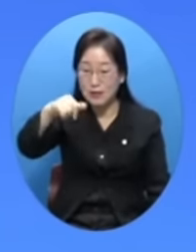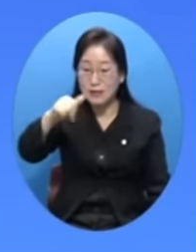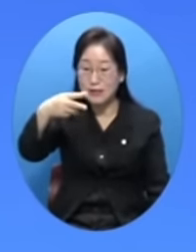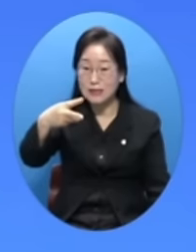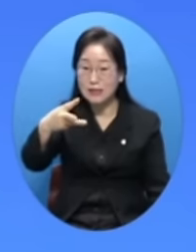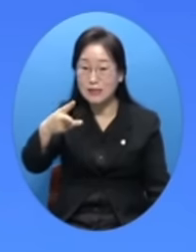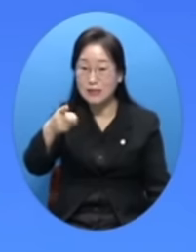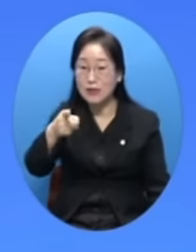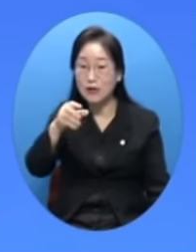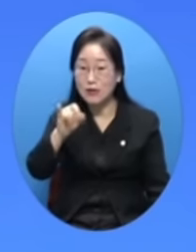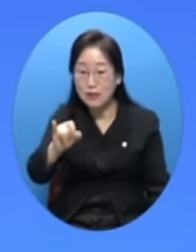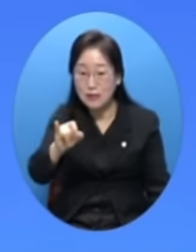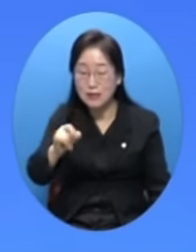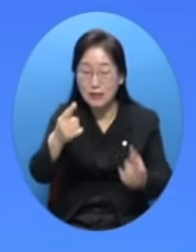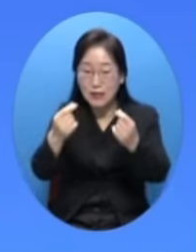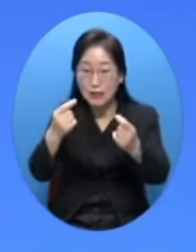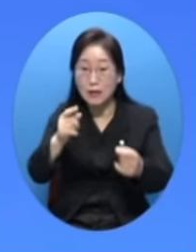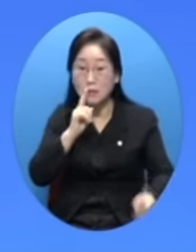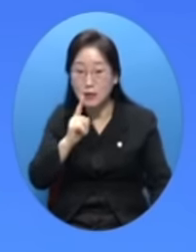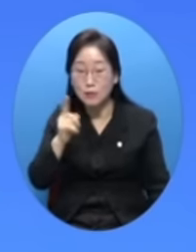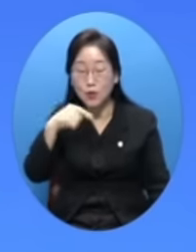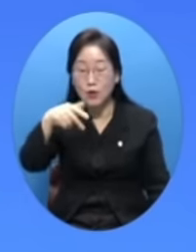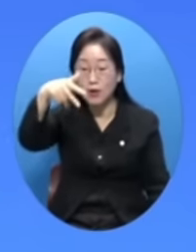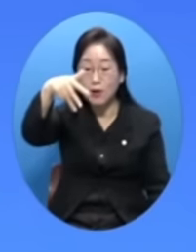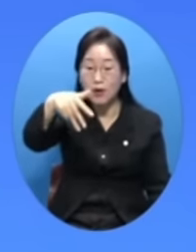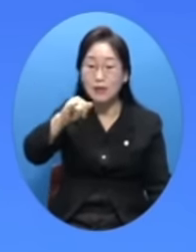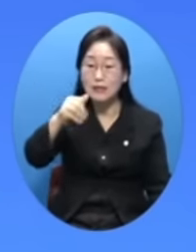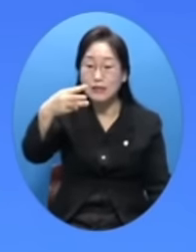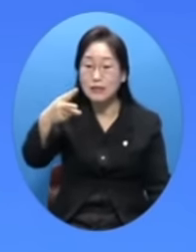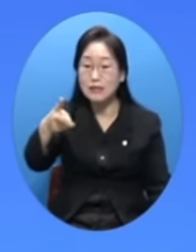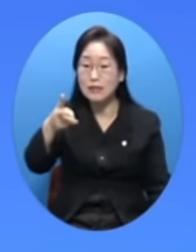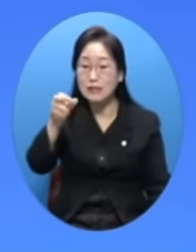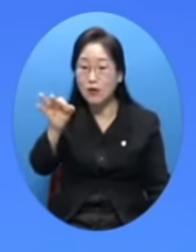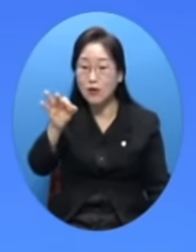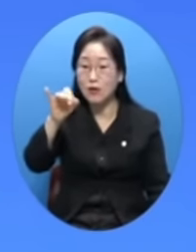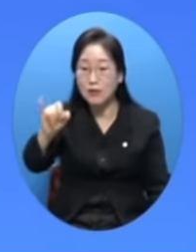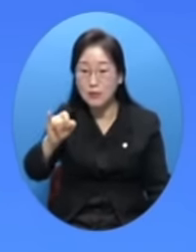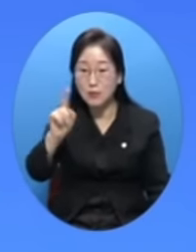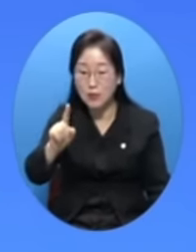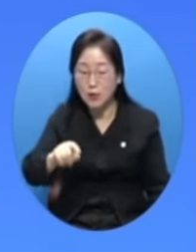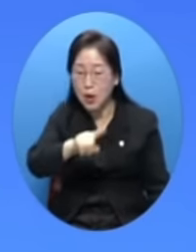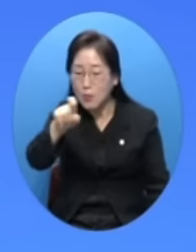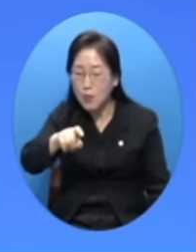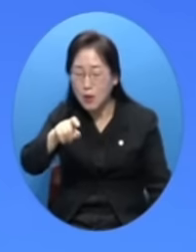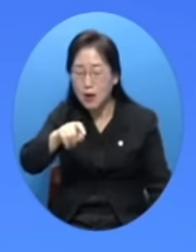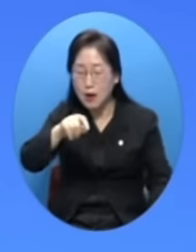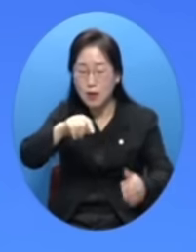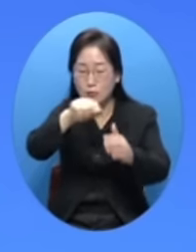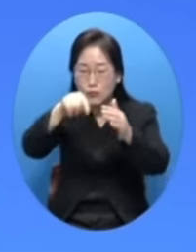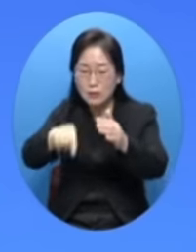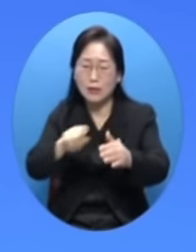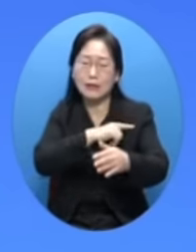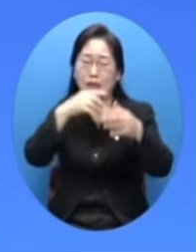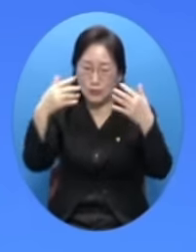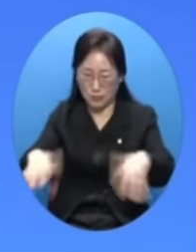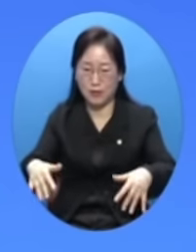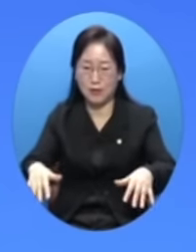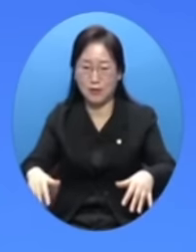성경은 번역되어 있습니다 지렁이는 벌레 중에서도 벌어 중에서도 가장 연약한